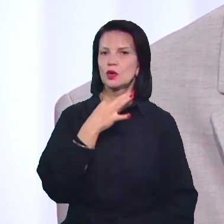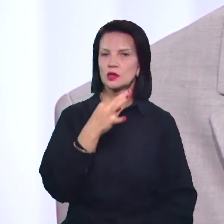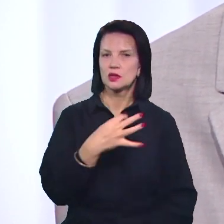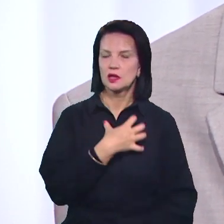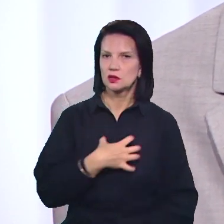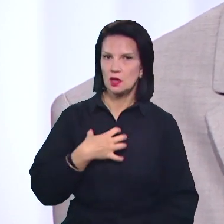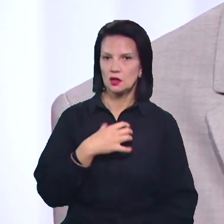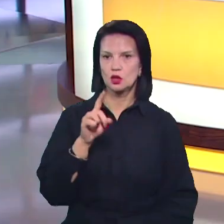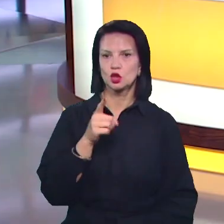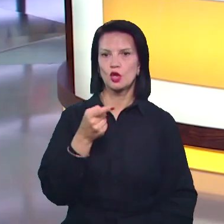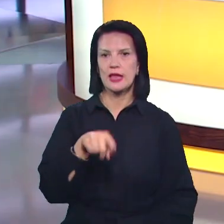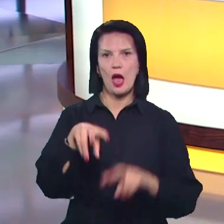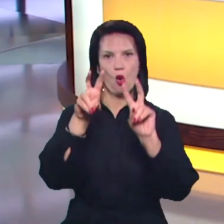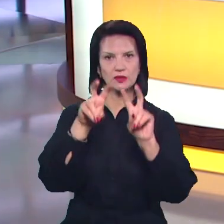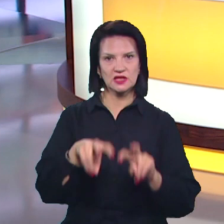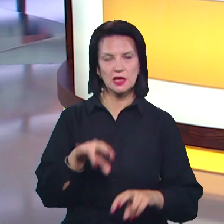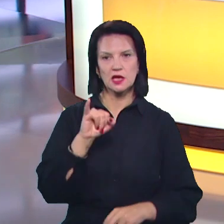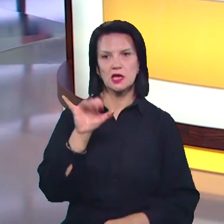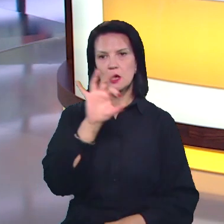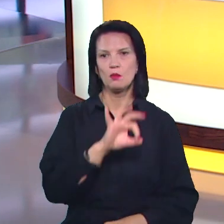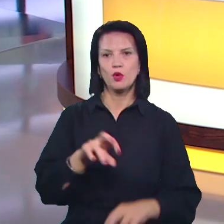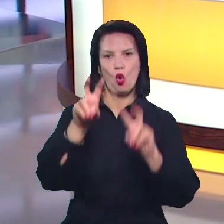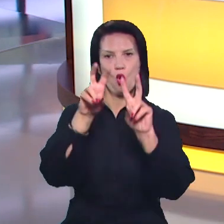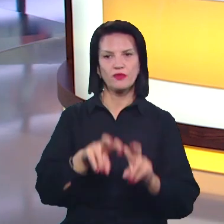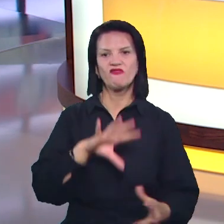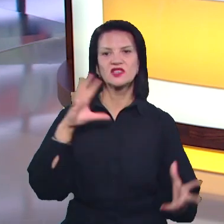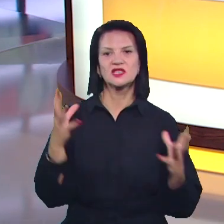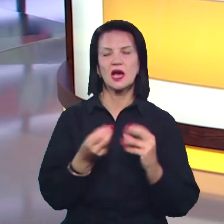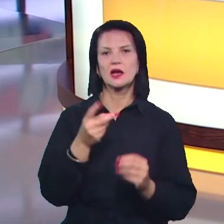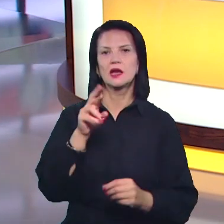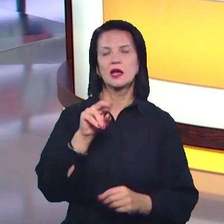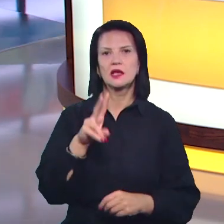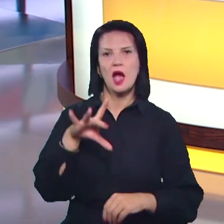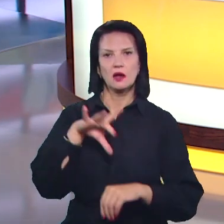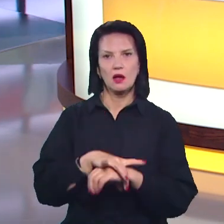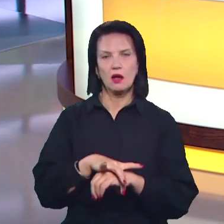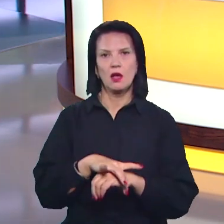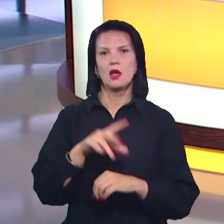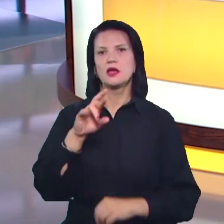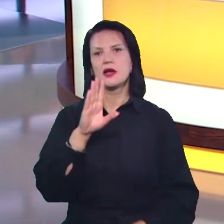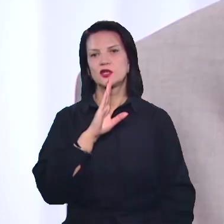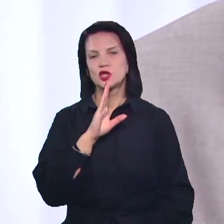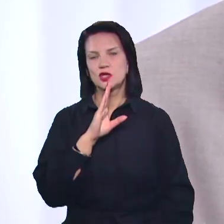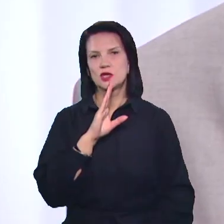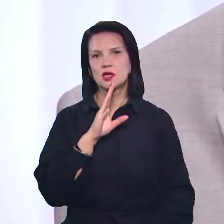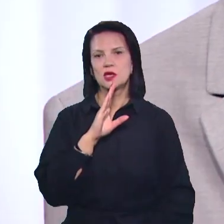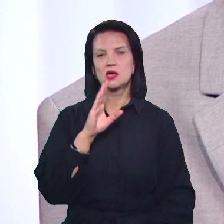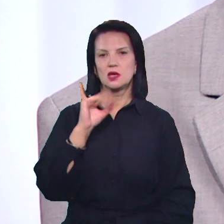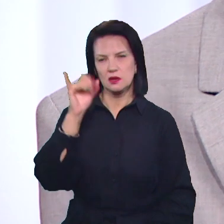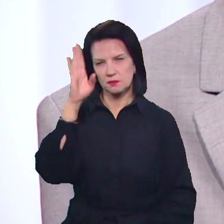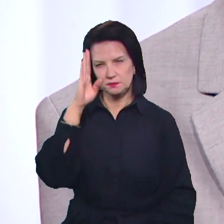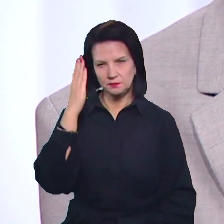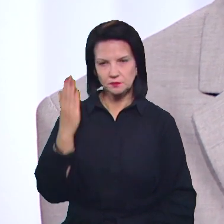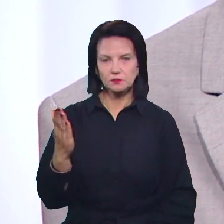те самообстеження і про обстеження взагалі, як діагностику. Так, діагностику, як жінки, ну і чоловіки, так, теж як дайте ми